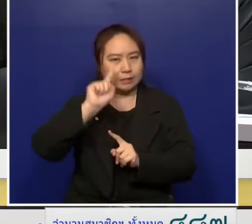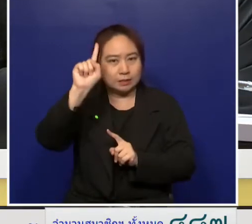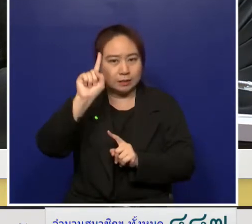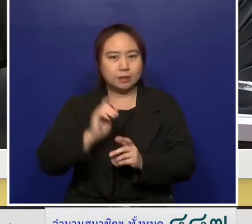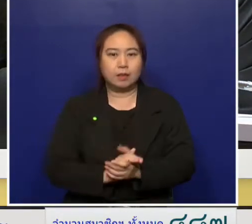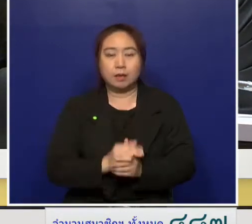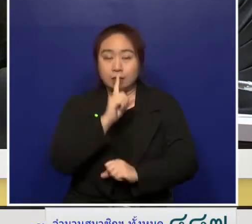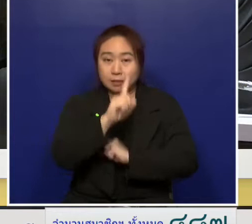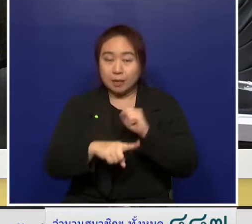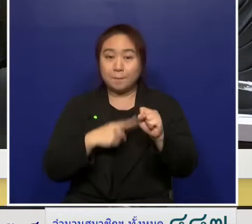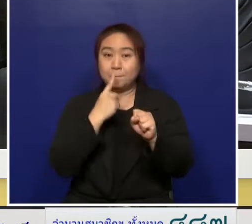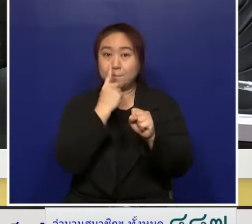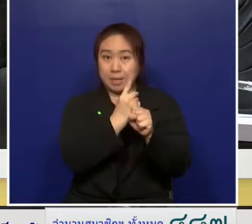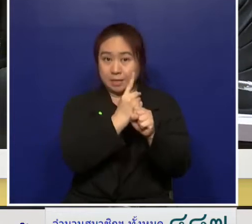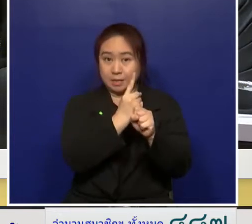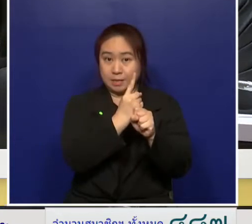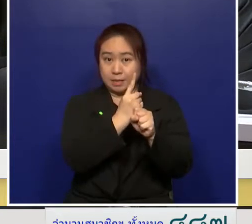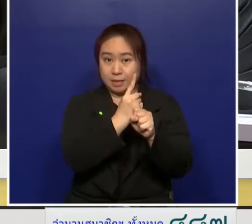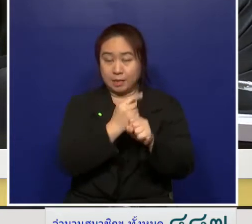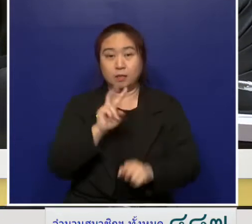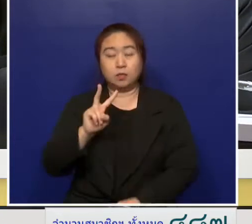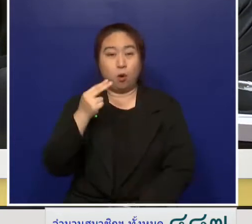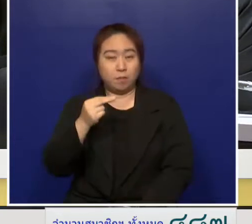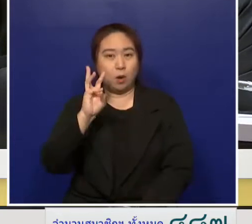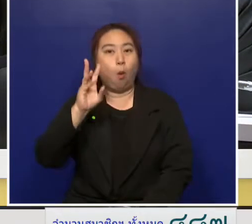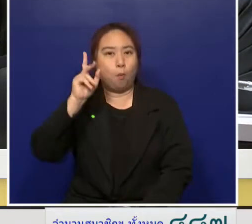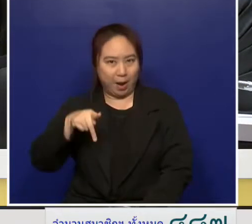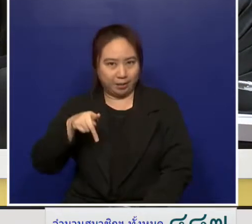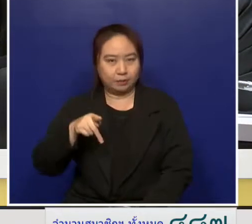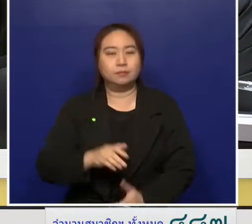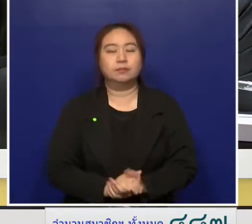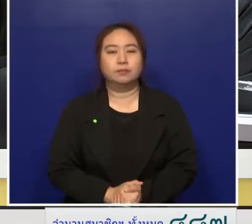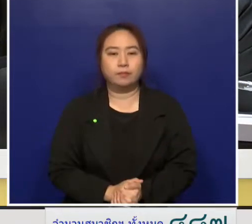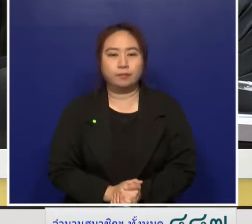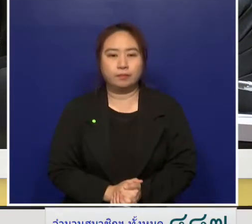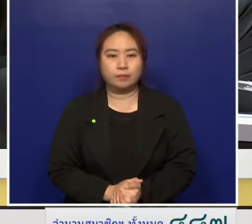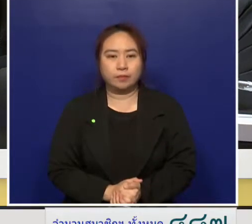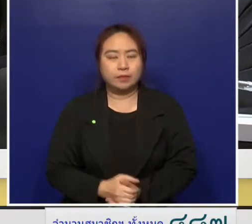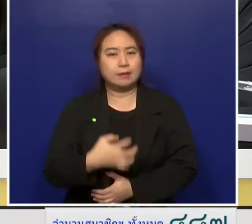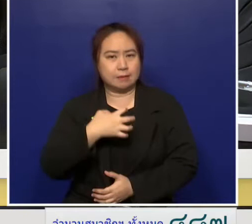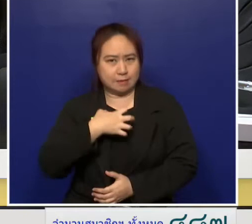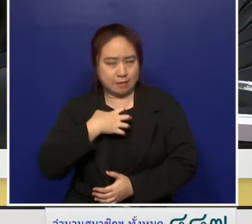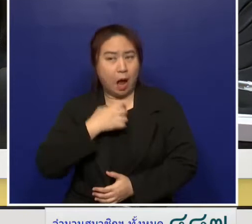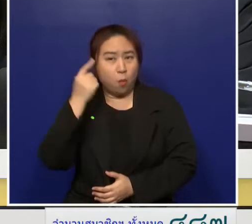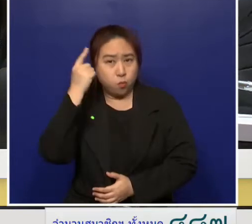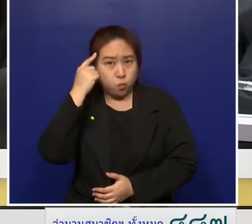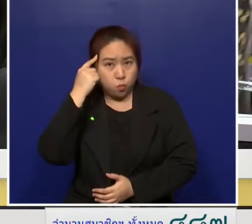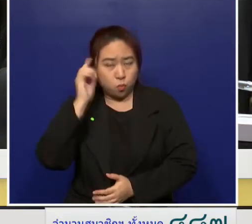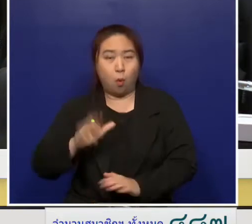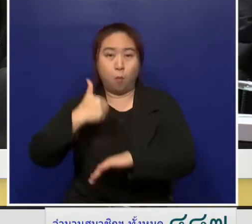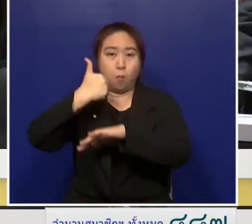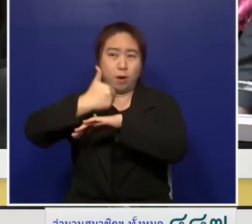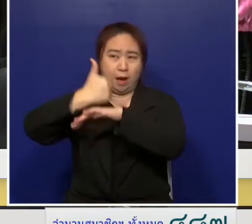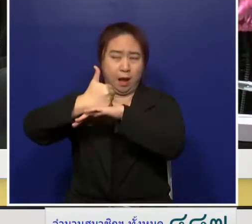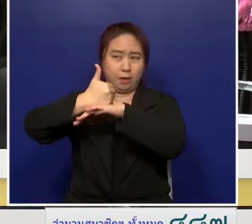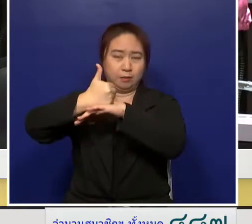เฉลียปีละ สองเมือนหกพัคนดฉันอยากทราบผู้บริหาร สูง